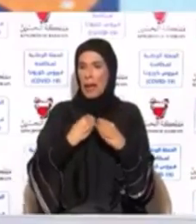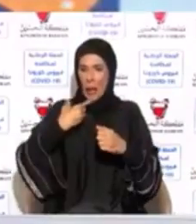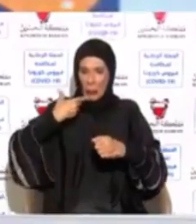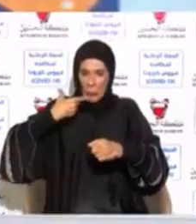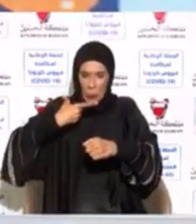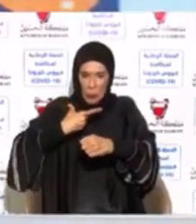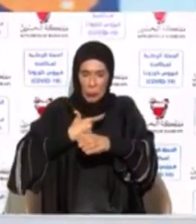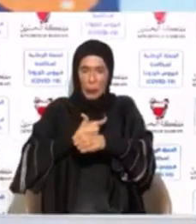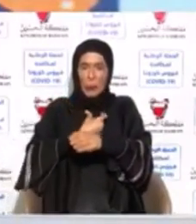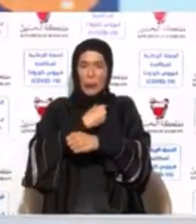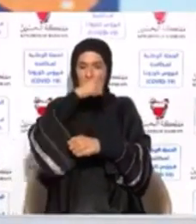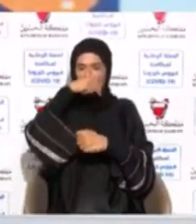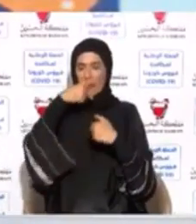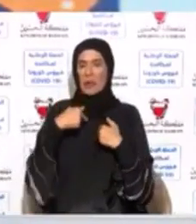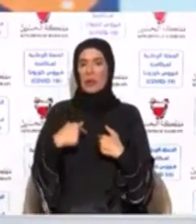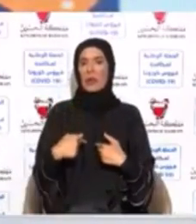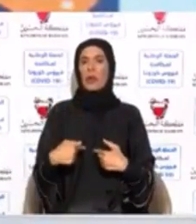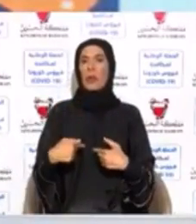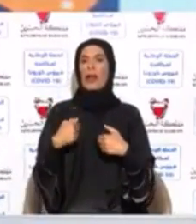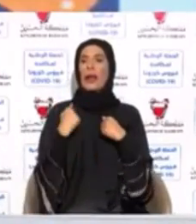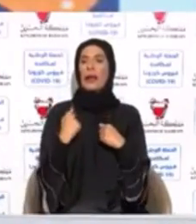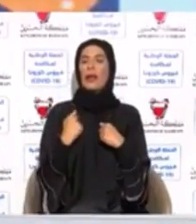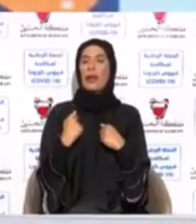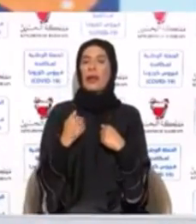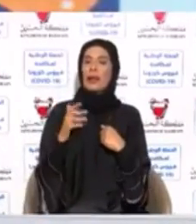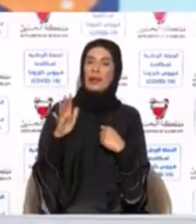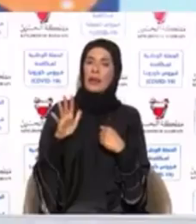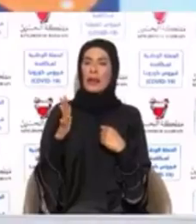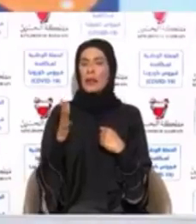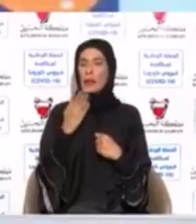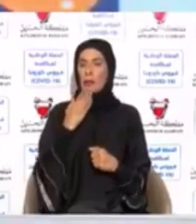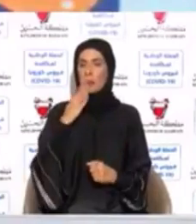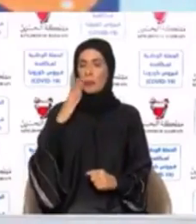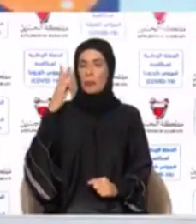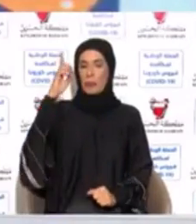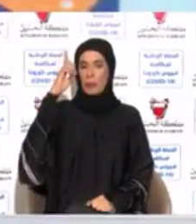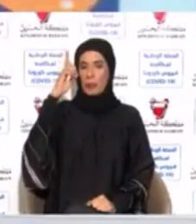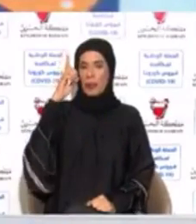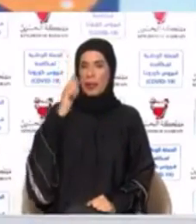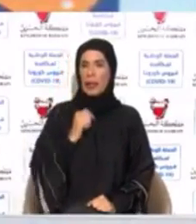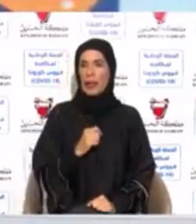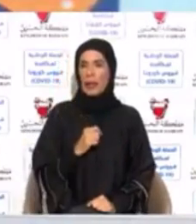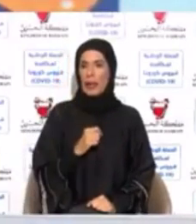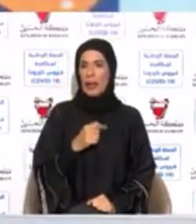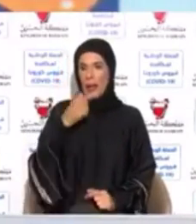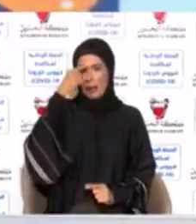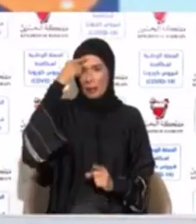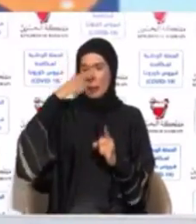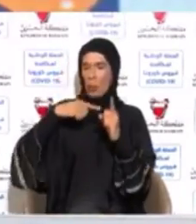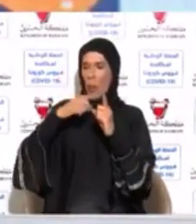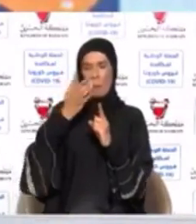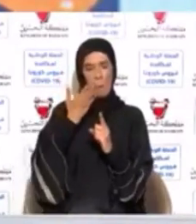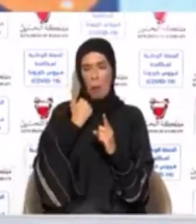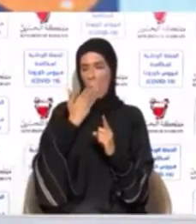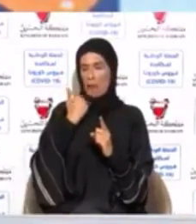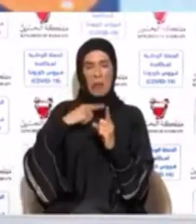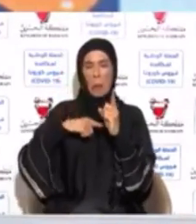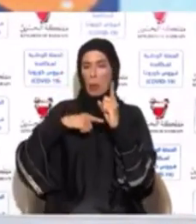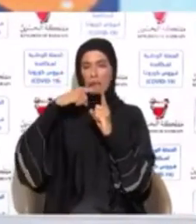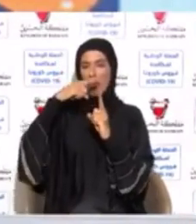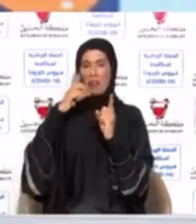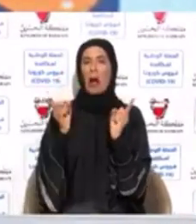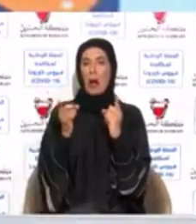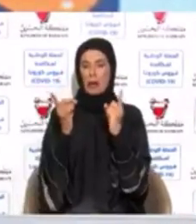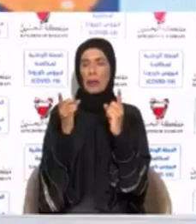دخل الإنسان. فهذا من الأشياء اللي دائما نتوقعها، والحمد لله دائما الحرارة تكون يعني غير مرتفعة جدا